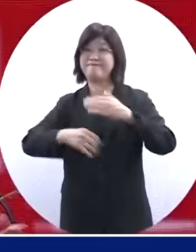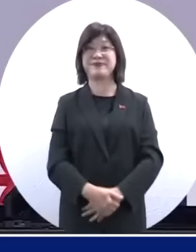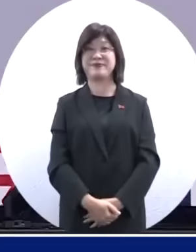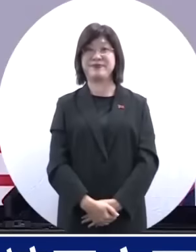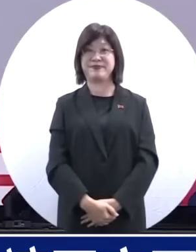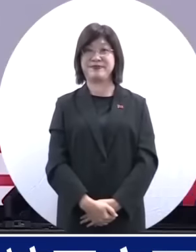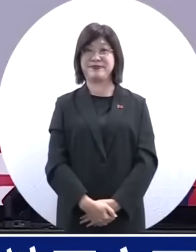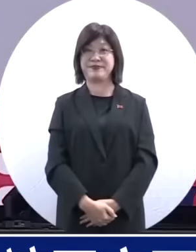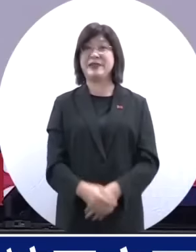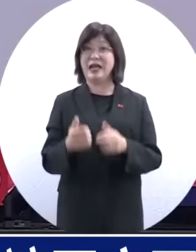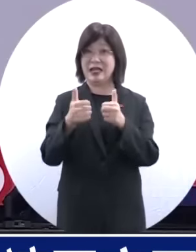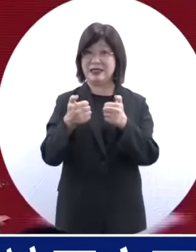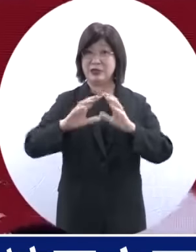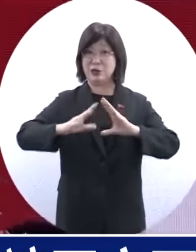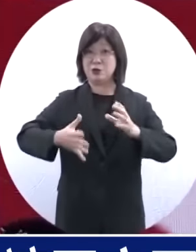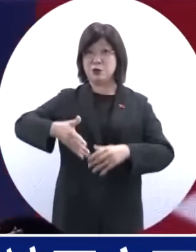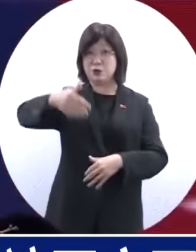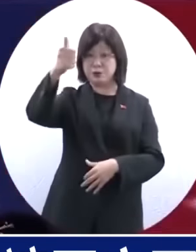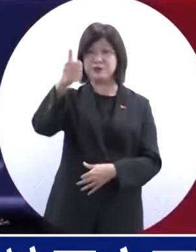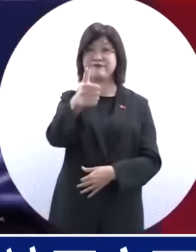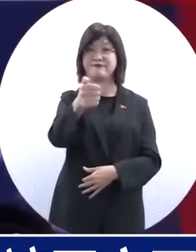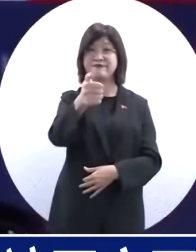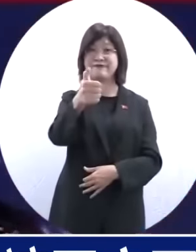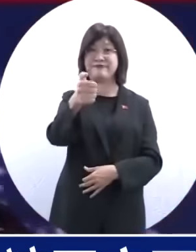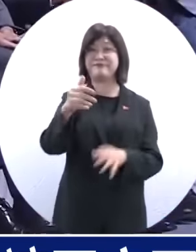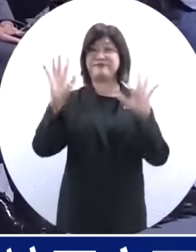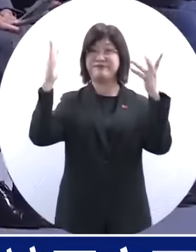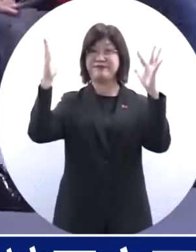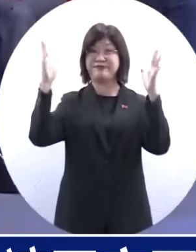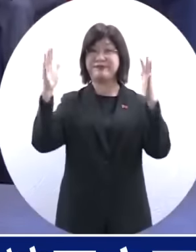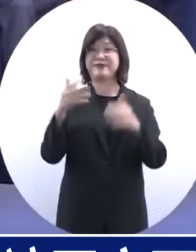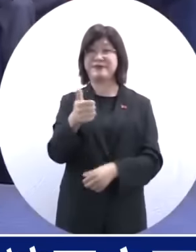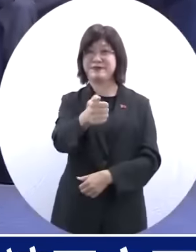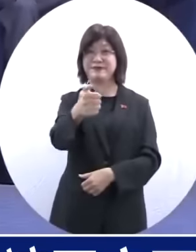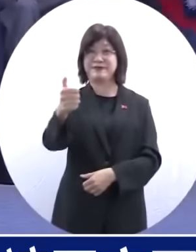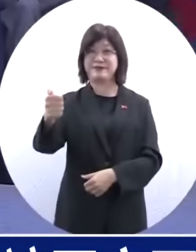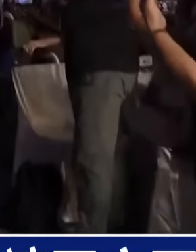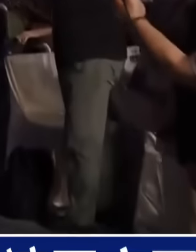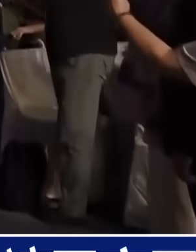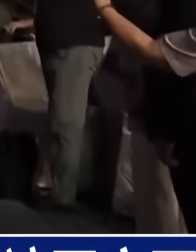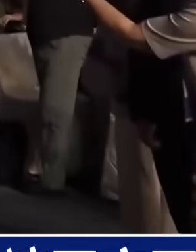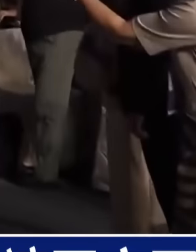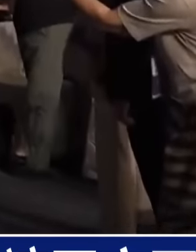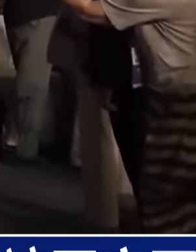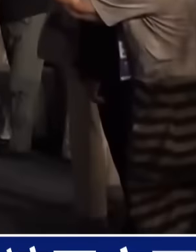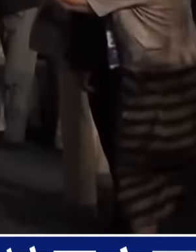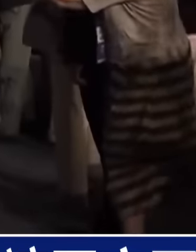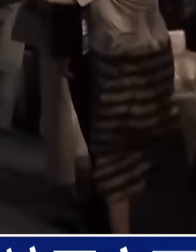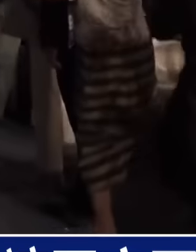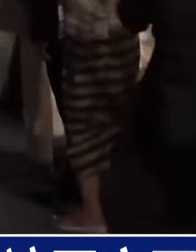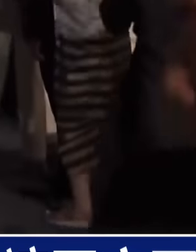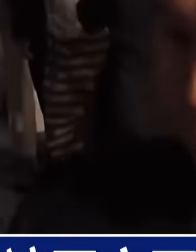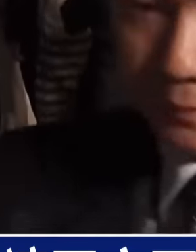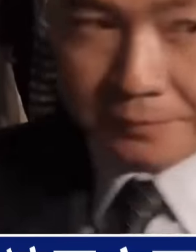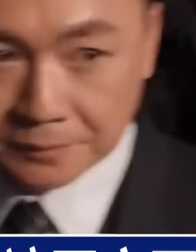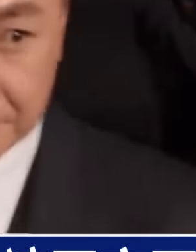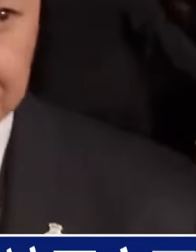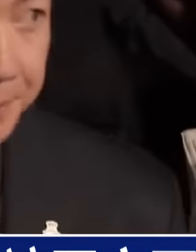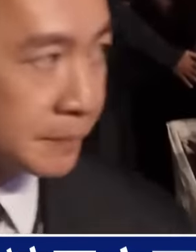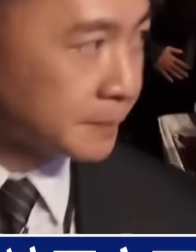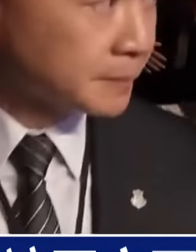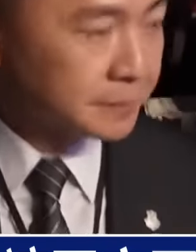壮。 蓝白再度联手封杀总预算，赖清德先是在下午参拜时期盼不分党派早日审查，